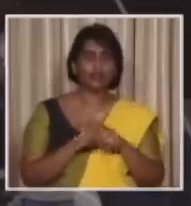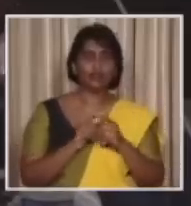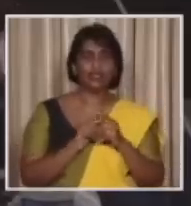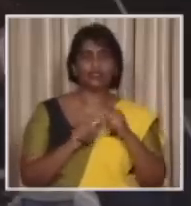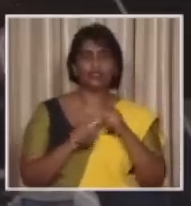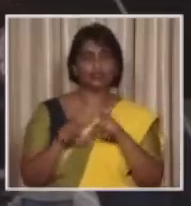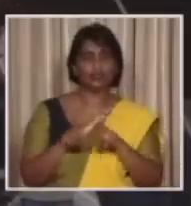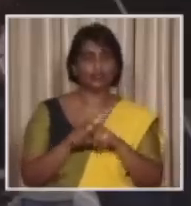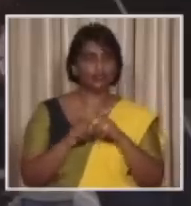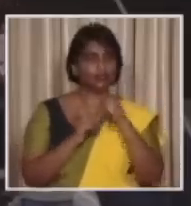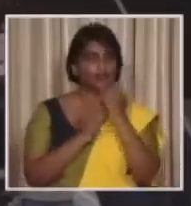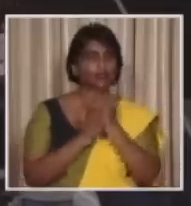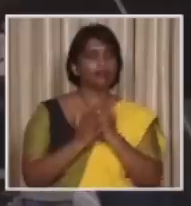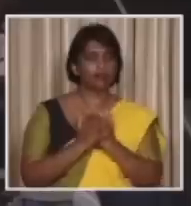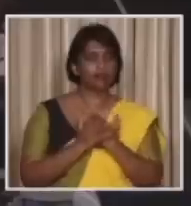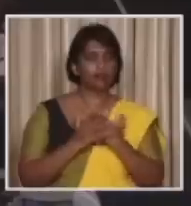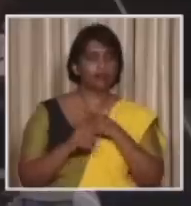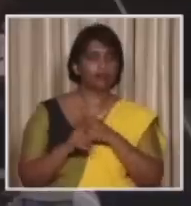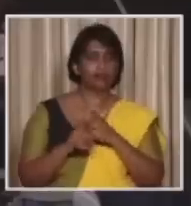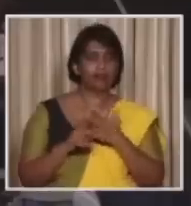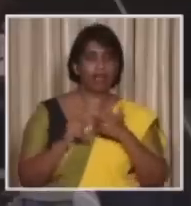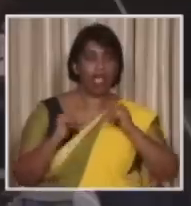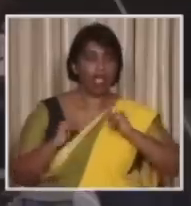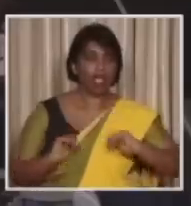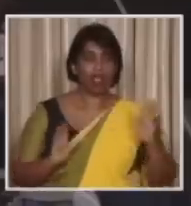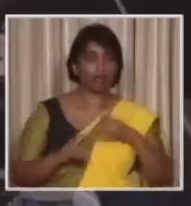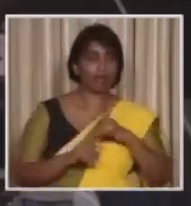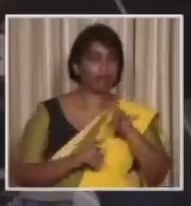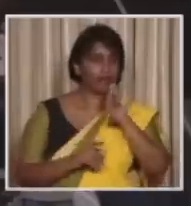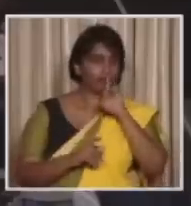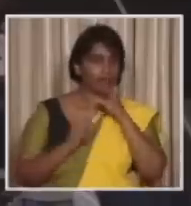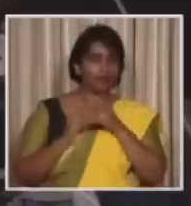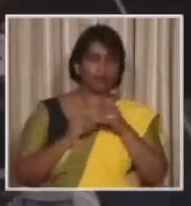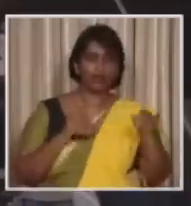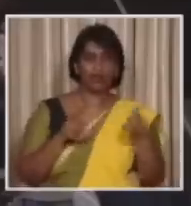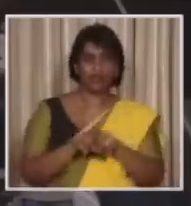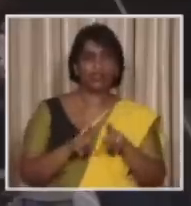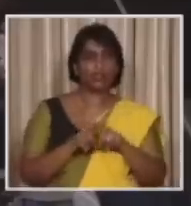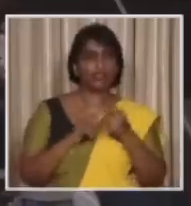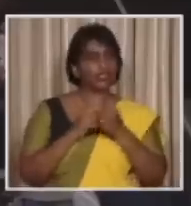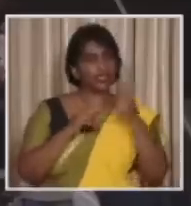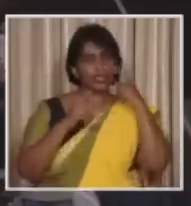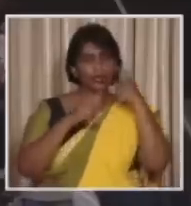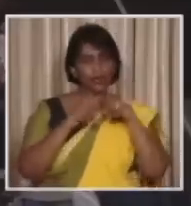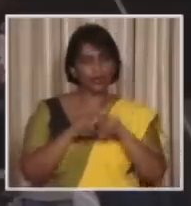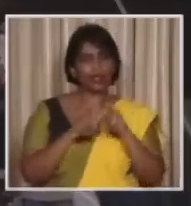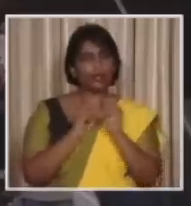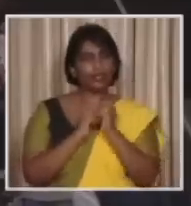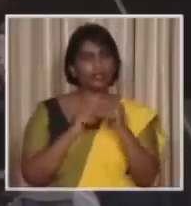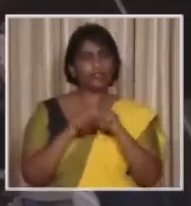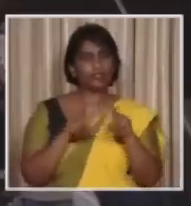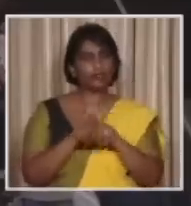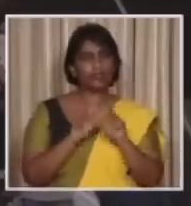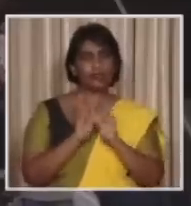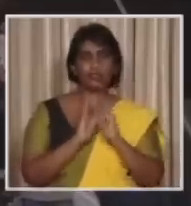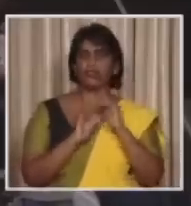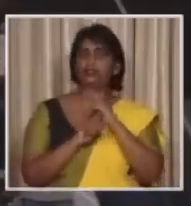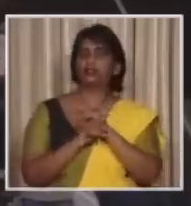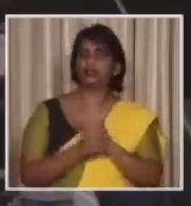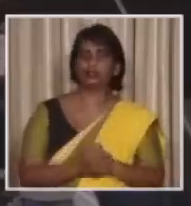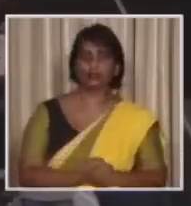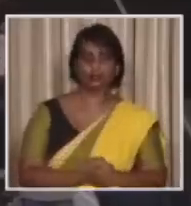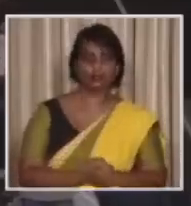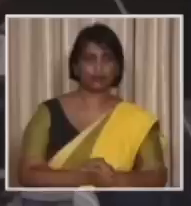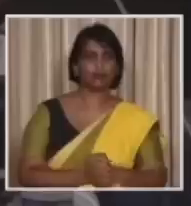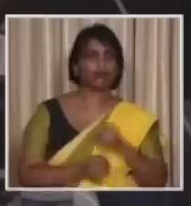ඇත්තටම ආඩම්බර වීමක් නෙමෙයි වෙන්න ඕනි, ලැජ්ජ වීමක් වෙන්න ඕනි මෙවැනි ණය මුදලක් ගන්න IMF එකට යන්න වීම ගැන.